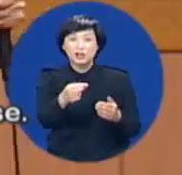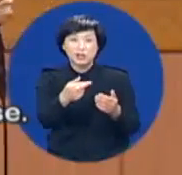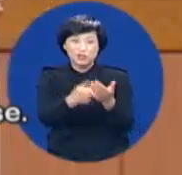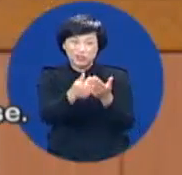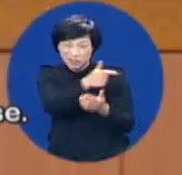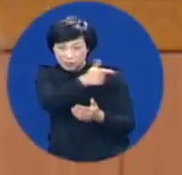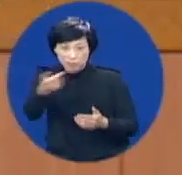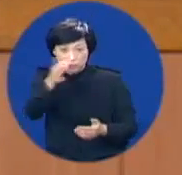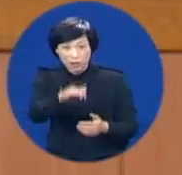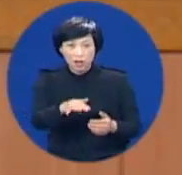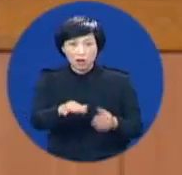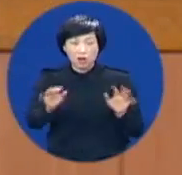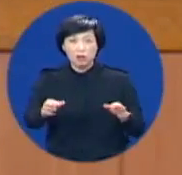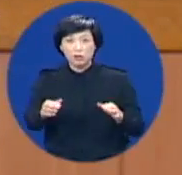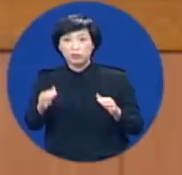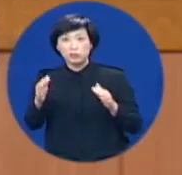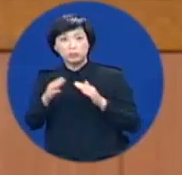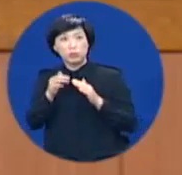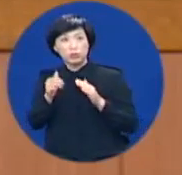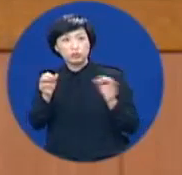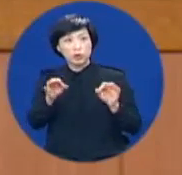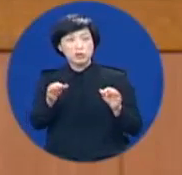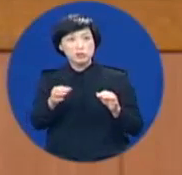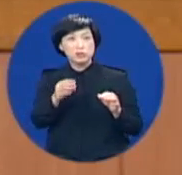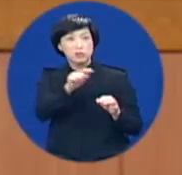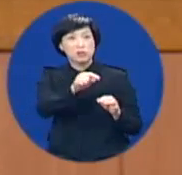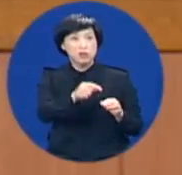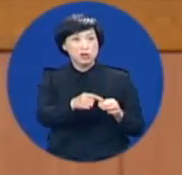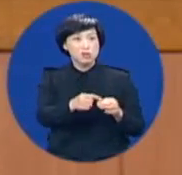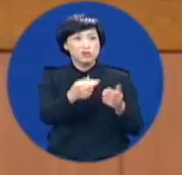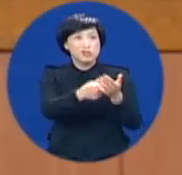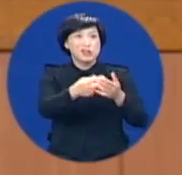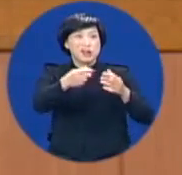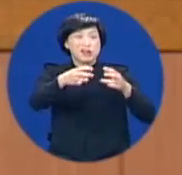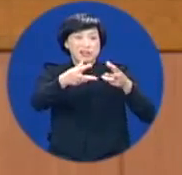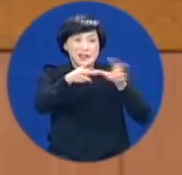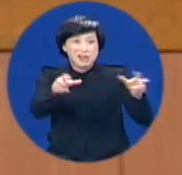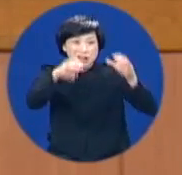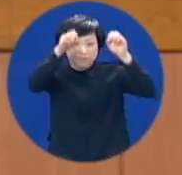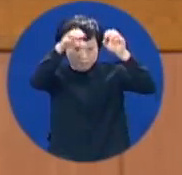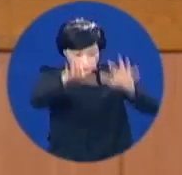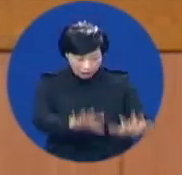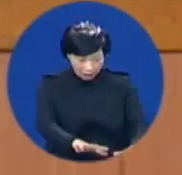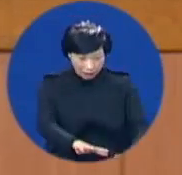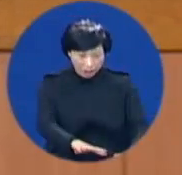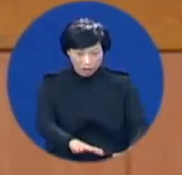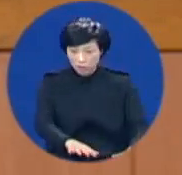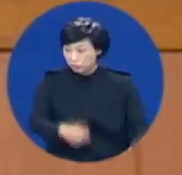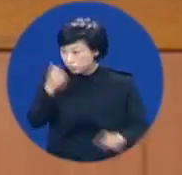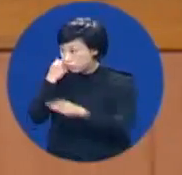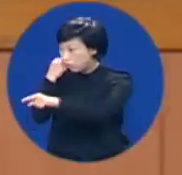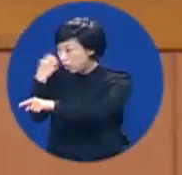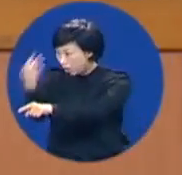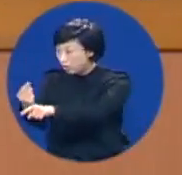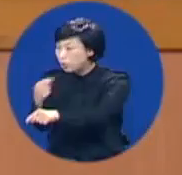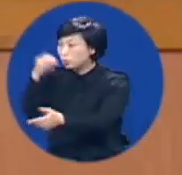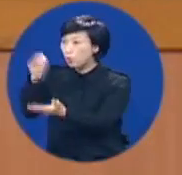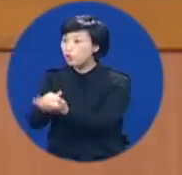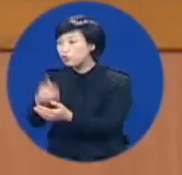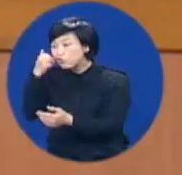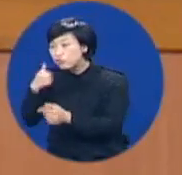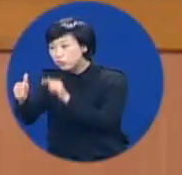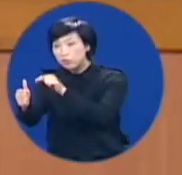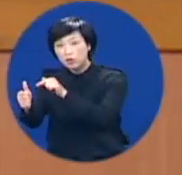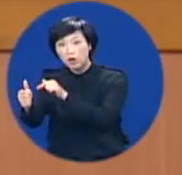차근차근히 부서져 내립니다. 보니까 저기서 돌멩이를 딱 던진 녀석이 눈앞에 보이고 돌멩이가